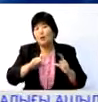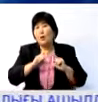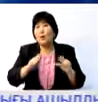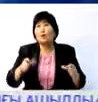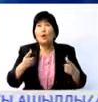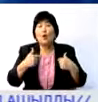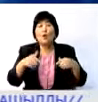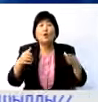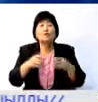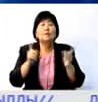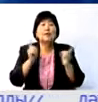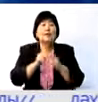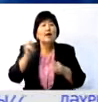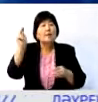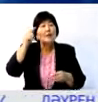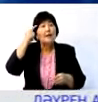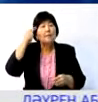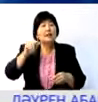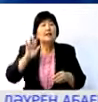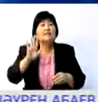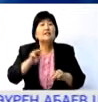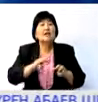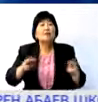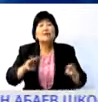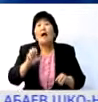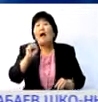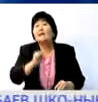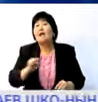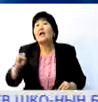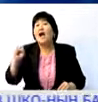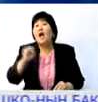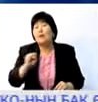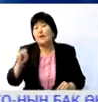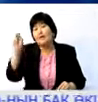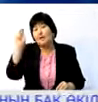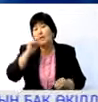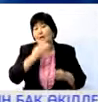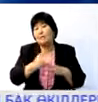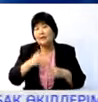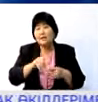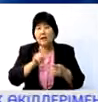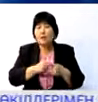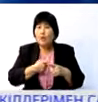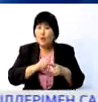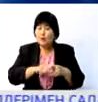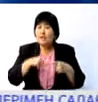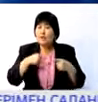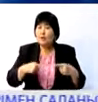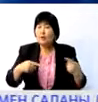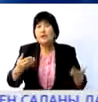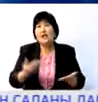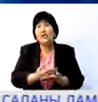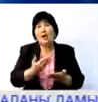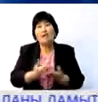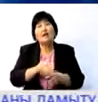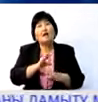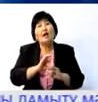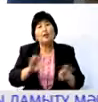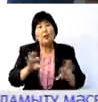университетінің ұжымымен кездескен білім және ғылым вице-министрі Асхат Аймағамбетов білім саласына қатысты осы және өзге де жаңалықтарға